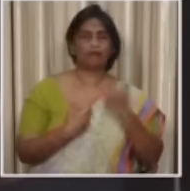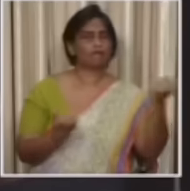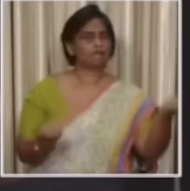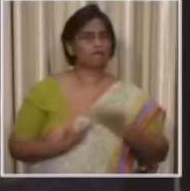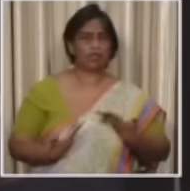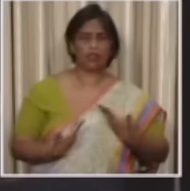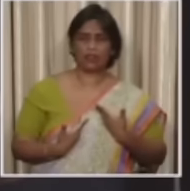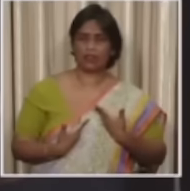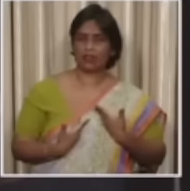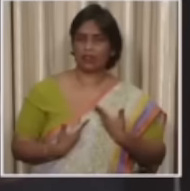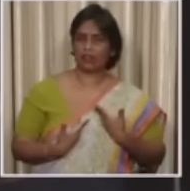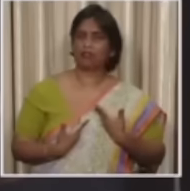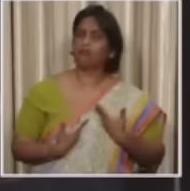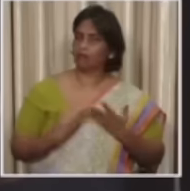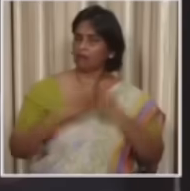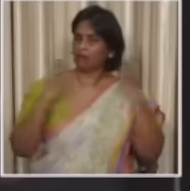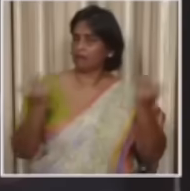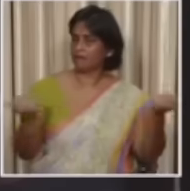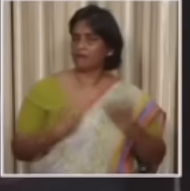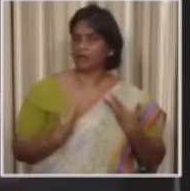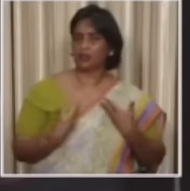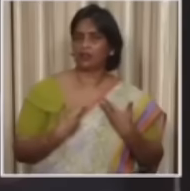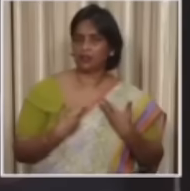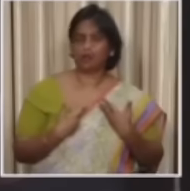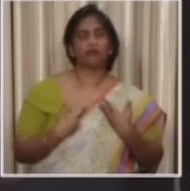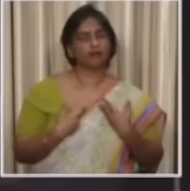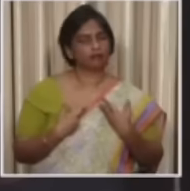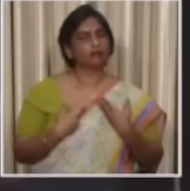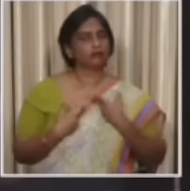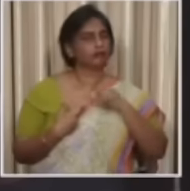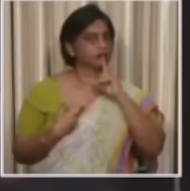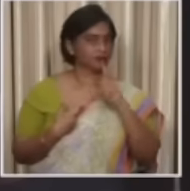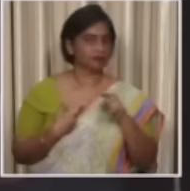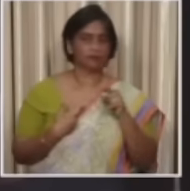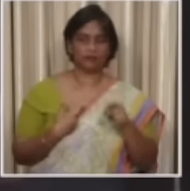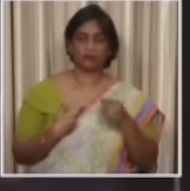කරේ ලොකු අපහාසයක් කරේ. ඒ නිසා මම කියනවා